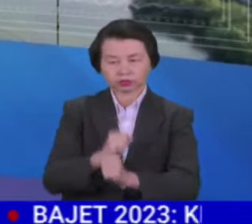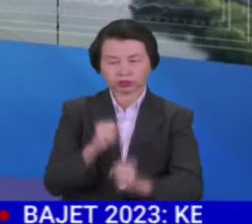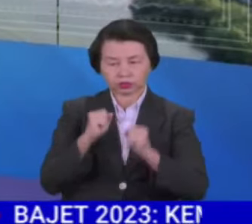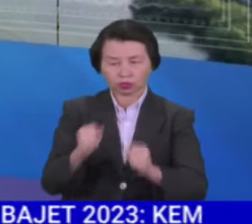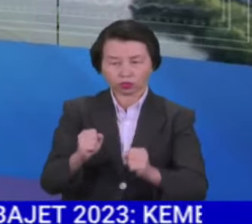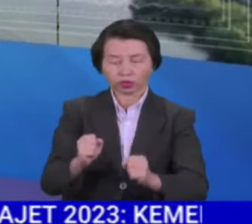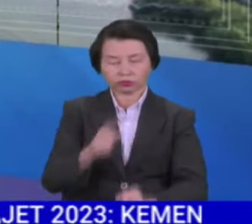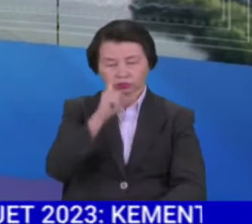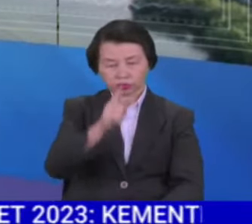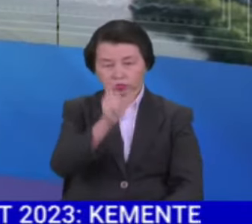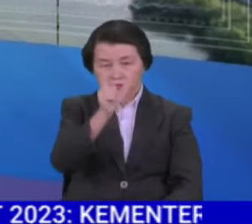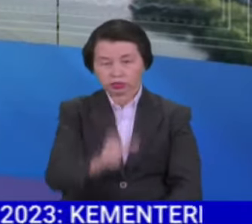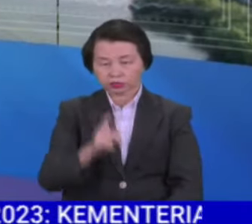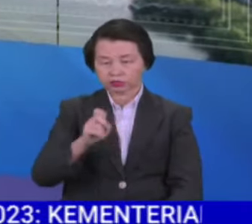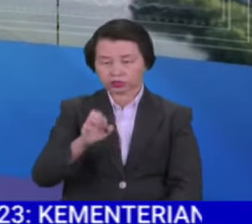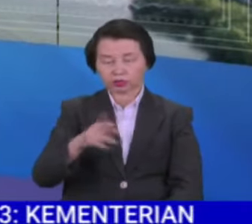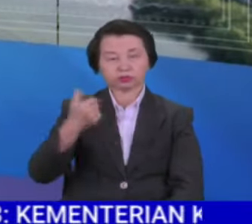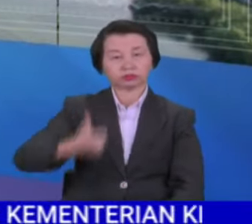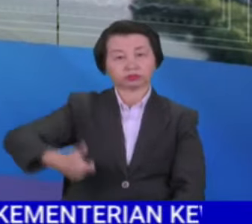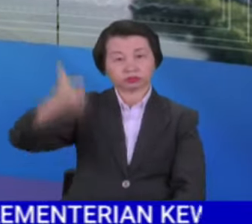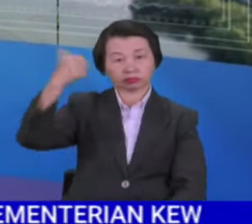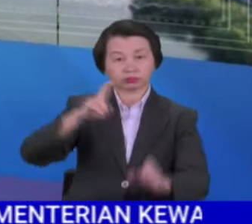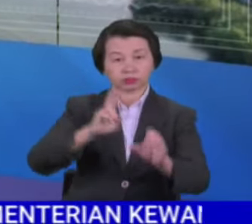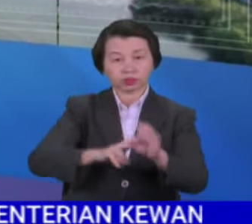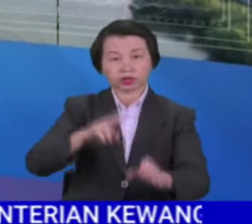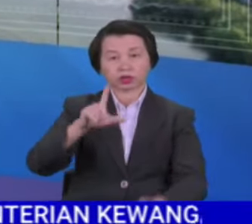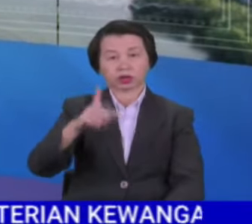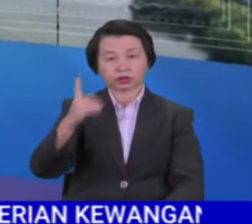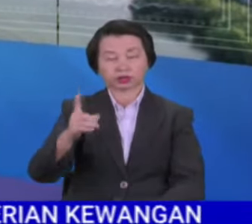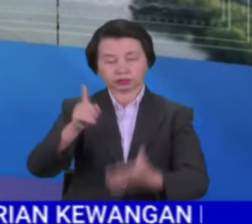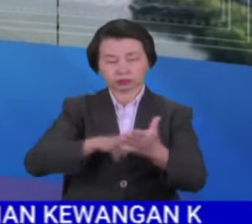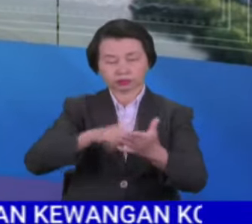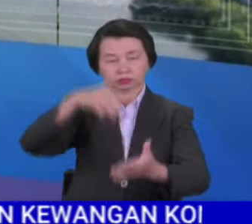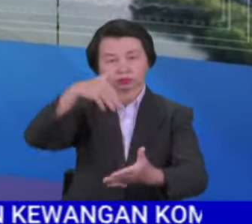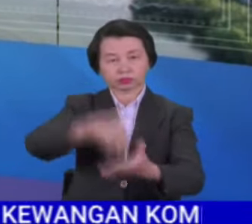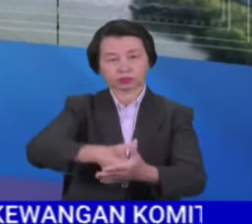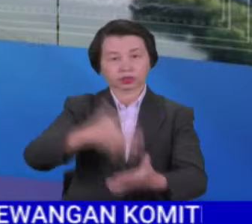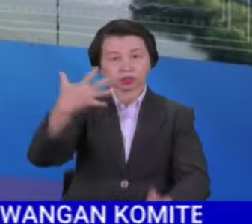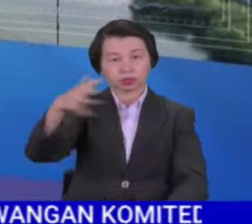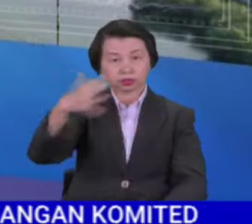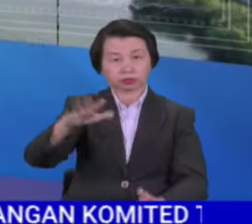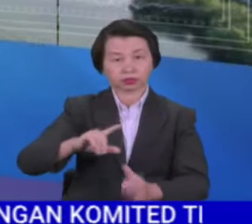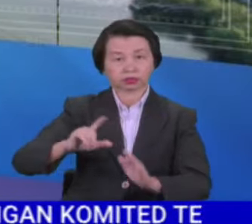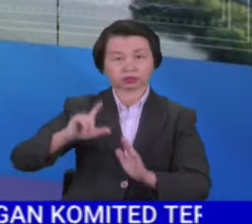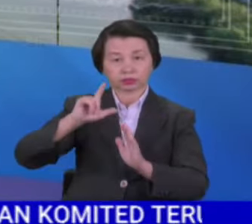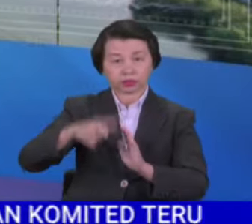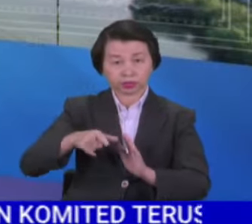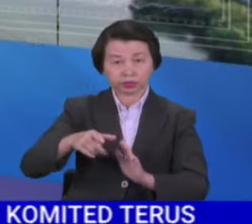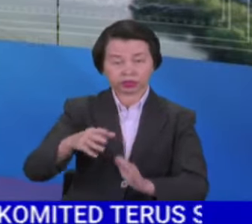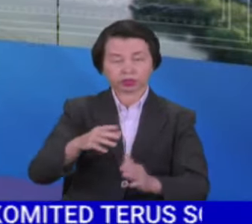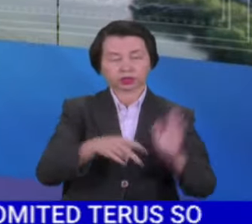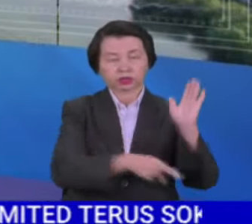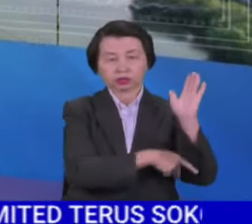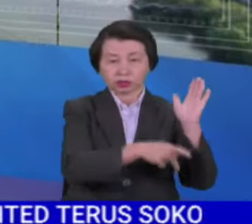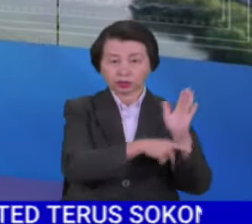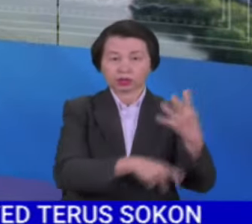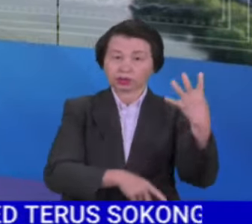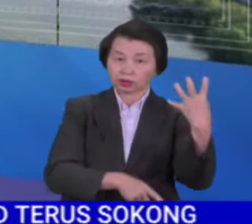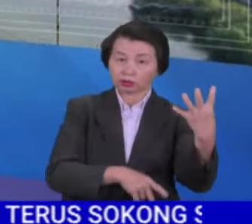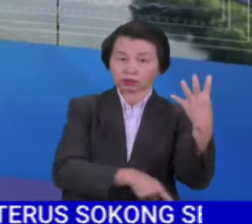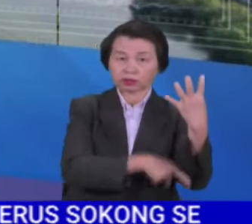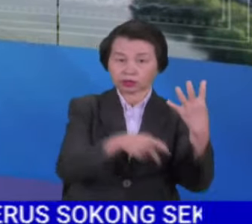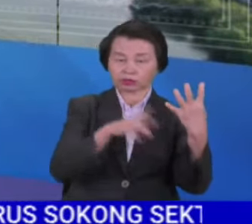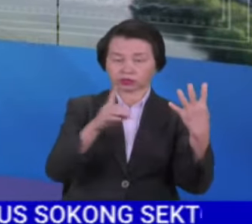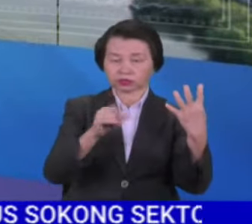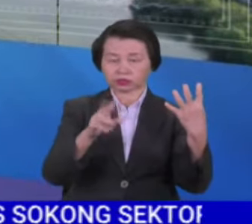dan pastikan calon jerez memenangi kursi paling meledak to dalam premium umpariu ke-15 nanti selain kursi paling mana empat